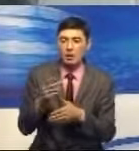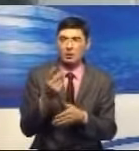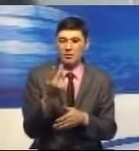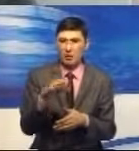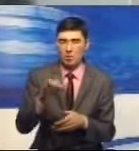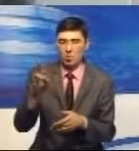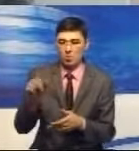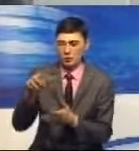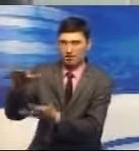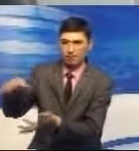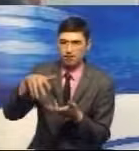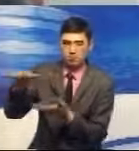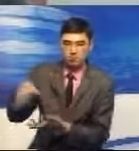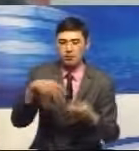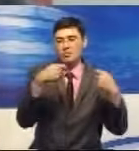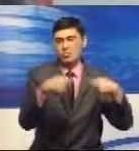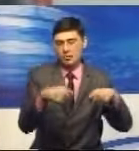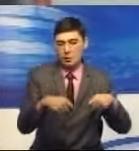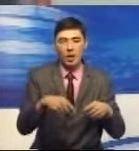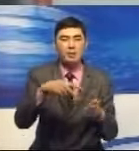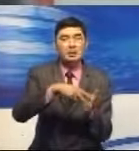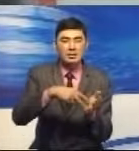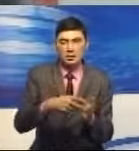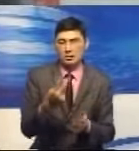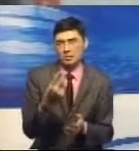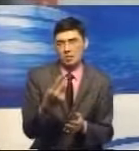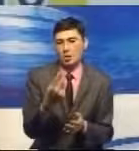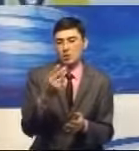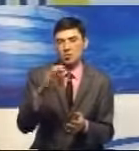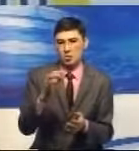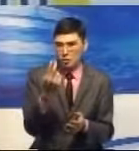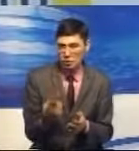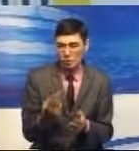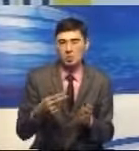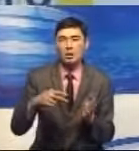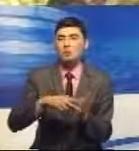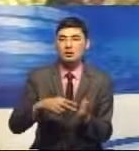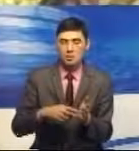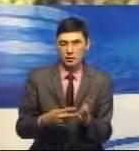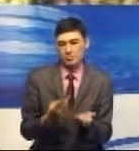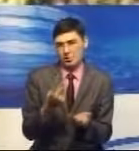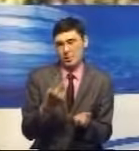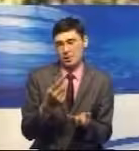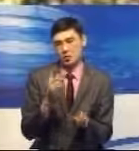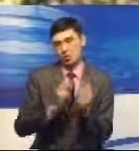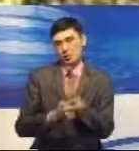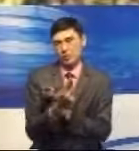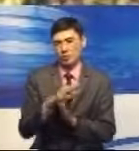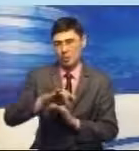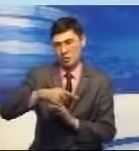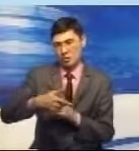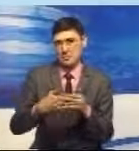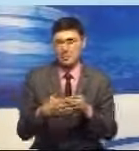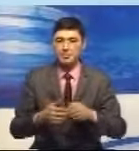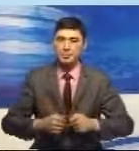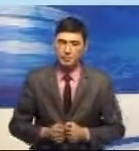отырамыз. Бағалары социальный, 83 теңгеден. Тұрақтандыру қорының өнімдері сейсенбі мен жексенбі